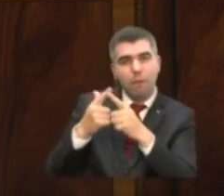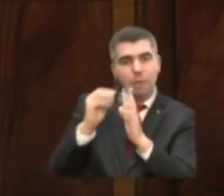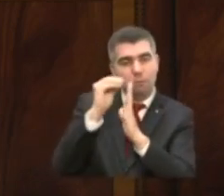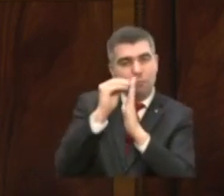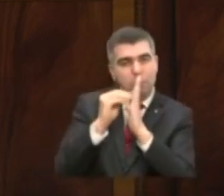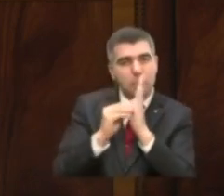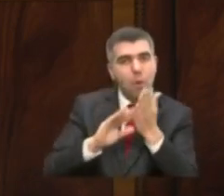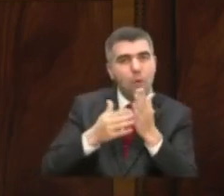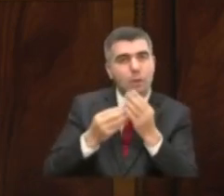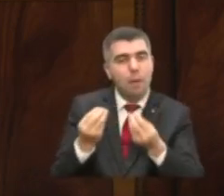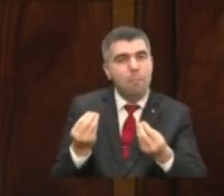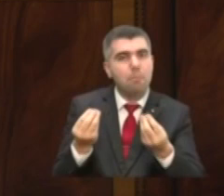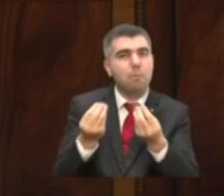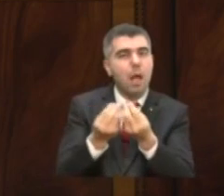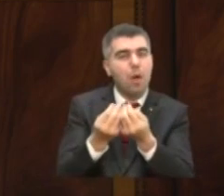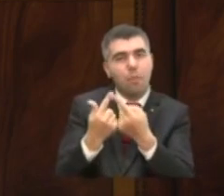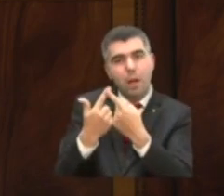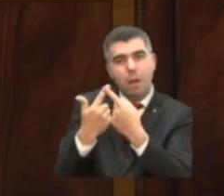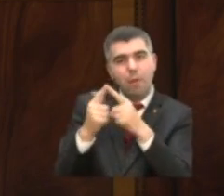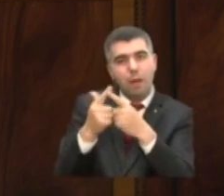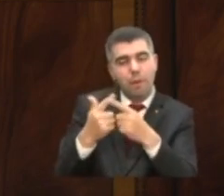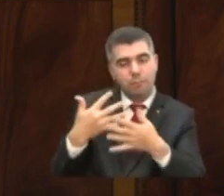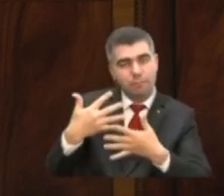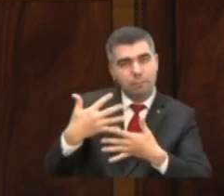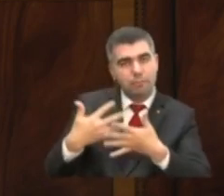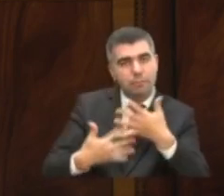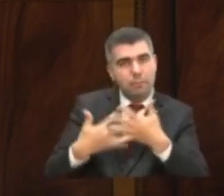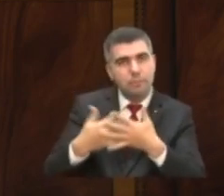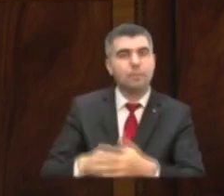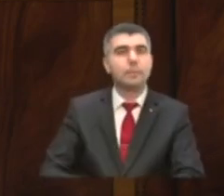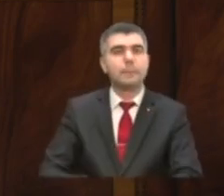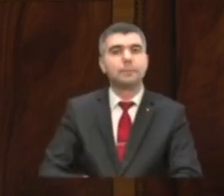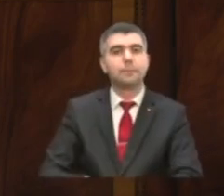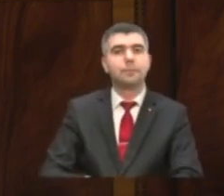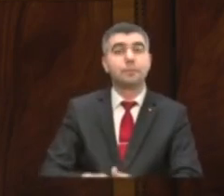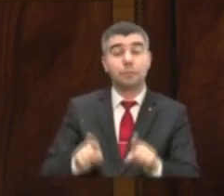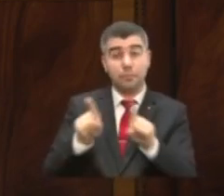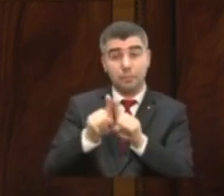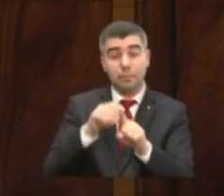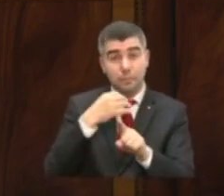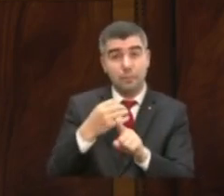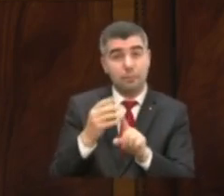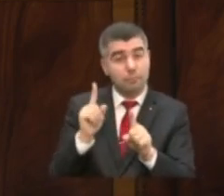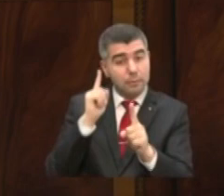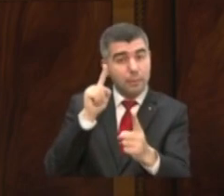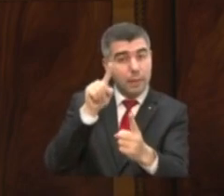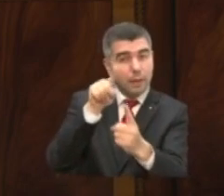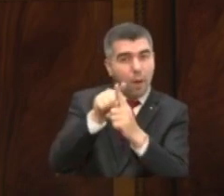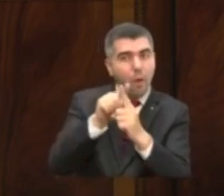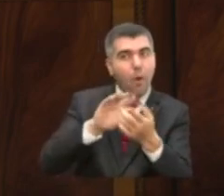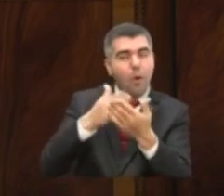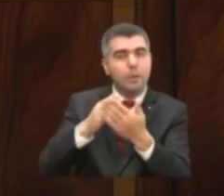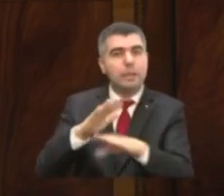شأنها تلبية تطلعاته في مختلف المجالات، مع ما يلزم ذلك من ضمان التقائية السياسات العمومية